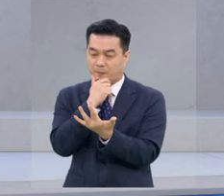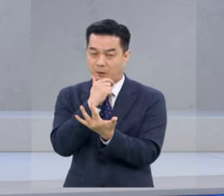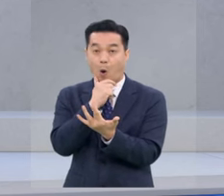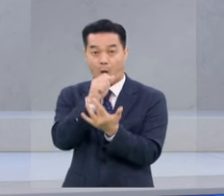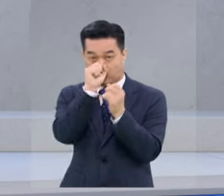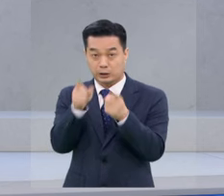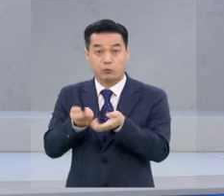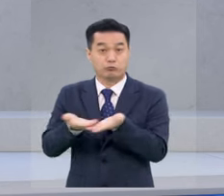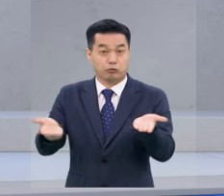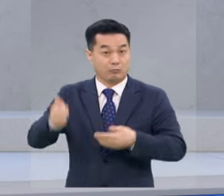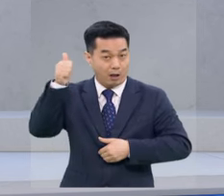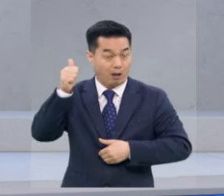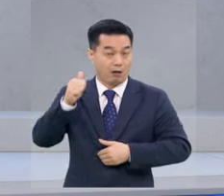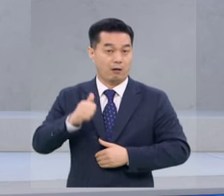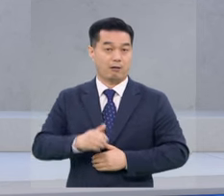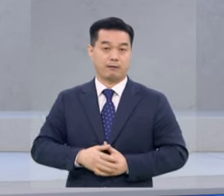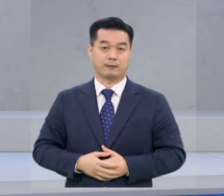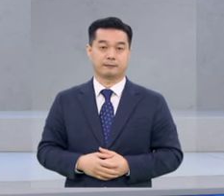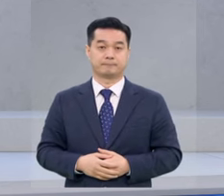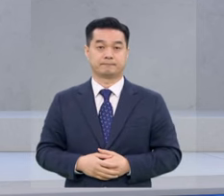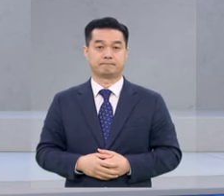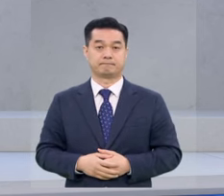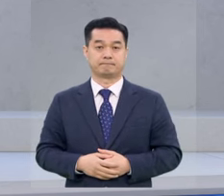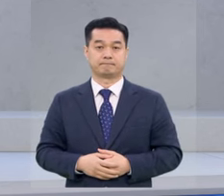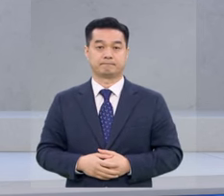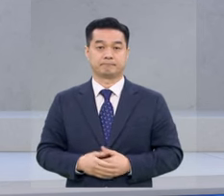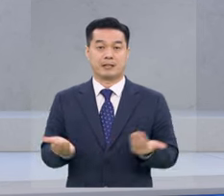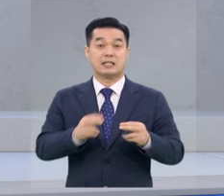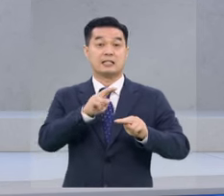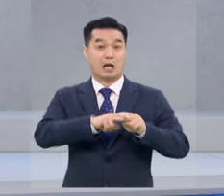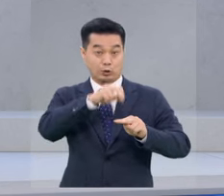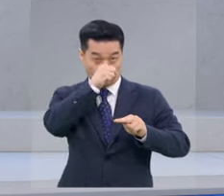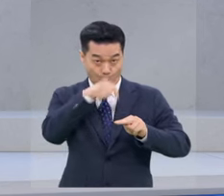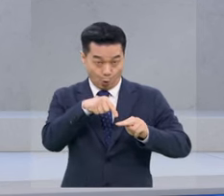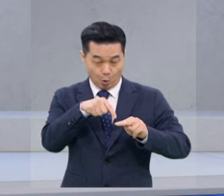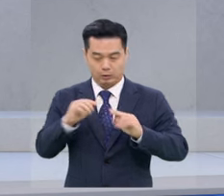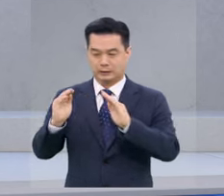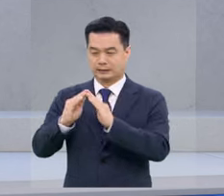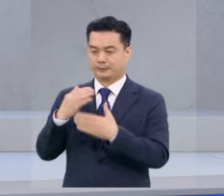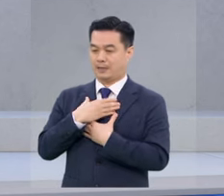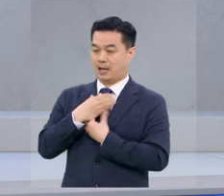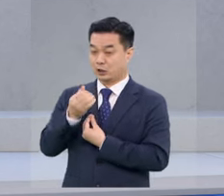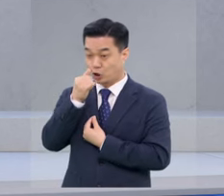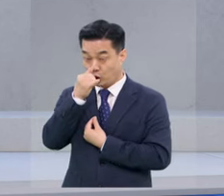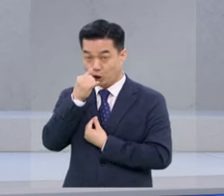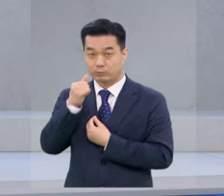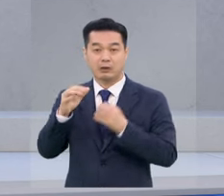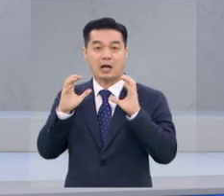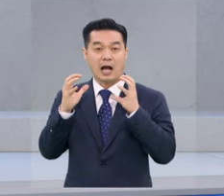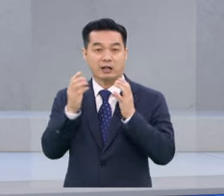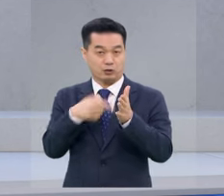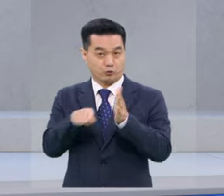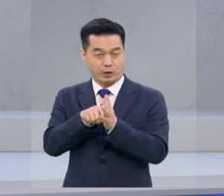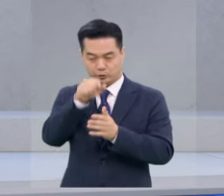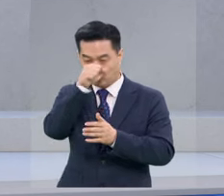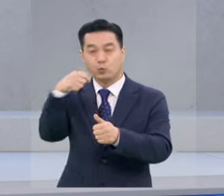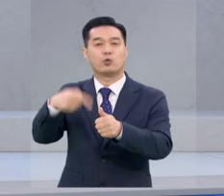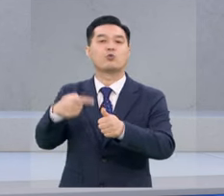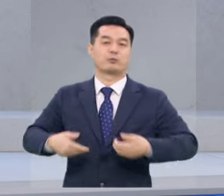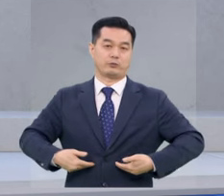제공해 합니다 든든한 일자리가 생기고 주거가 안정되면 아이들을 위한 양질의 교육이